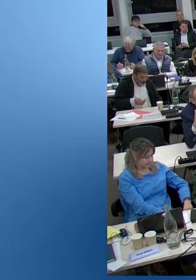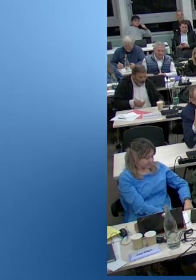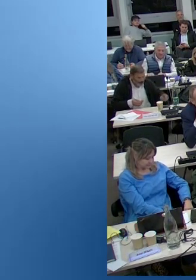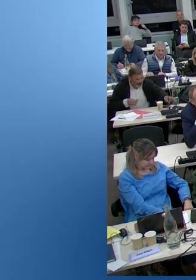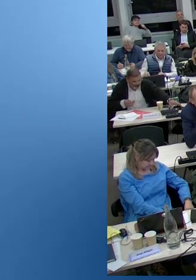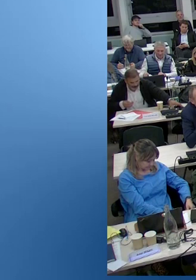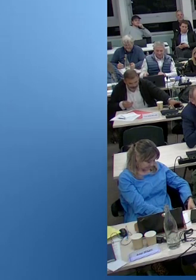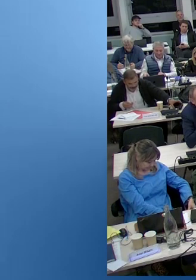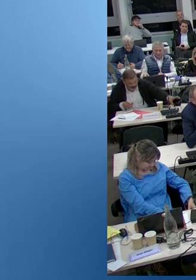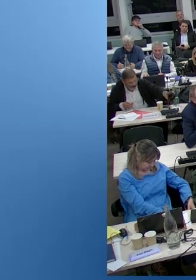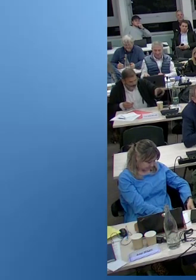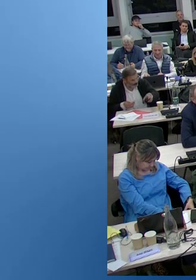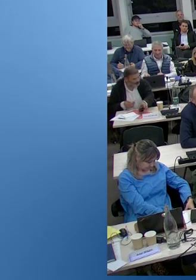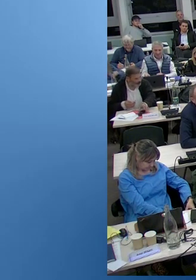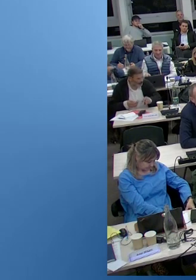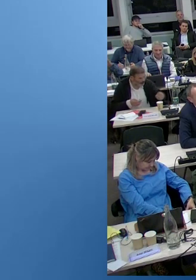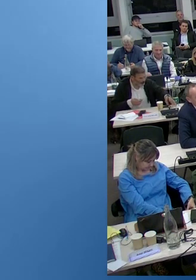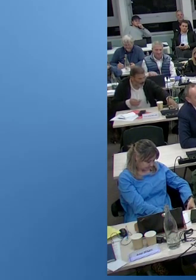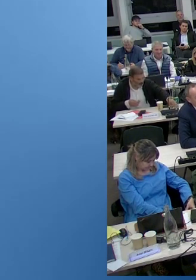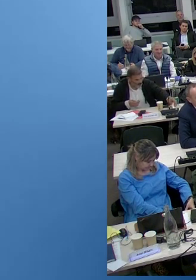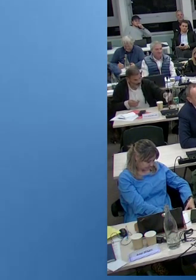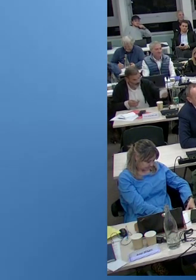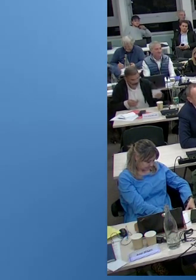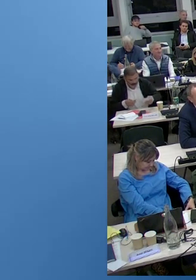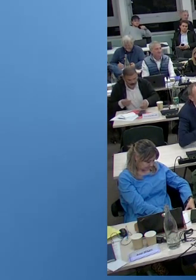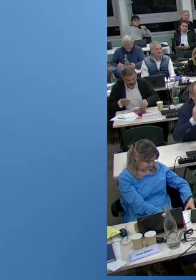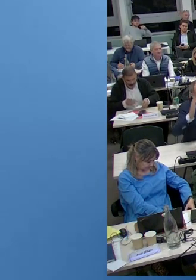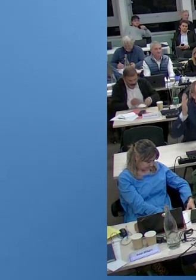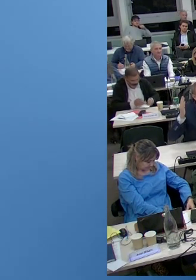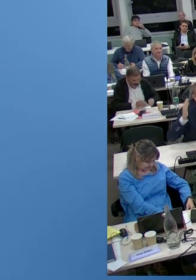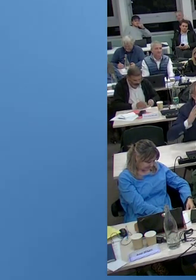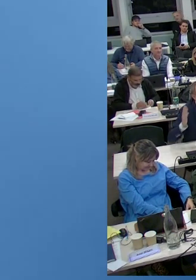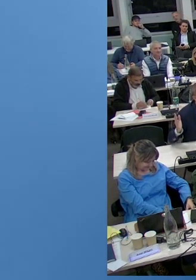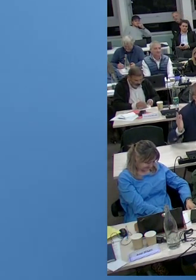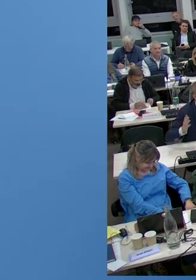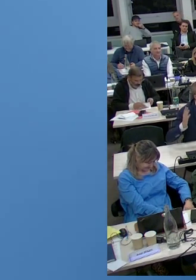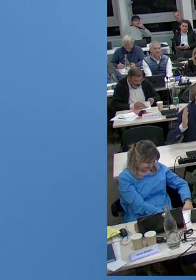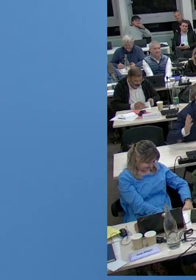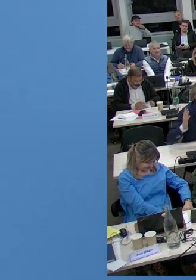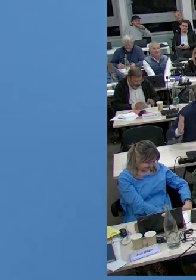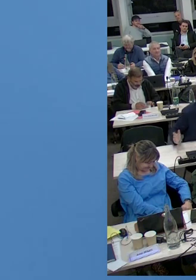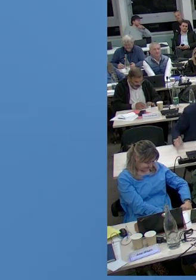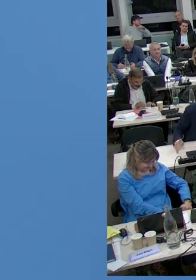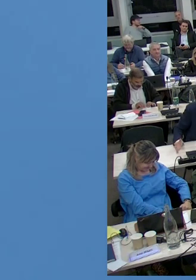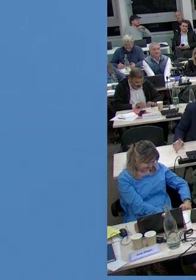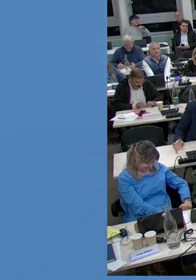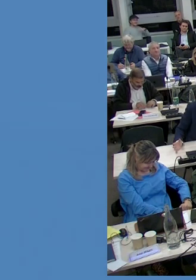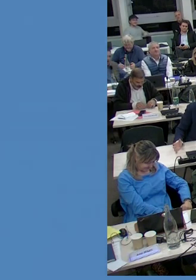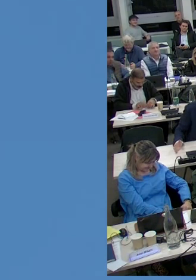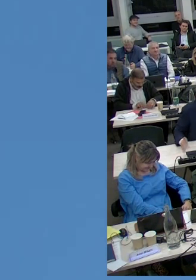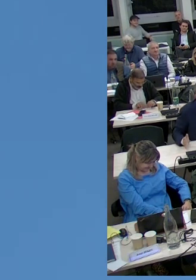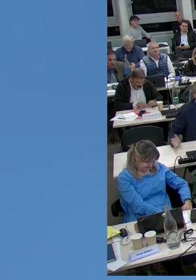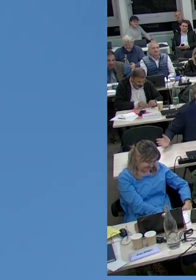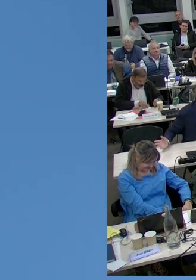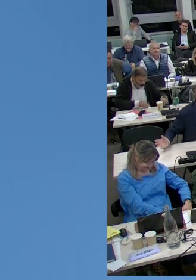analyse de la fréquentation sur le théâtre de Grenoble vous me renvoyez à Mexico et c'est tout juste si je suis pas responsable du fait que vous ayez voyagé à Rio de